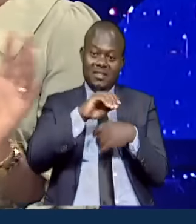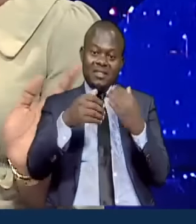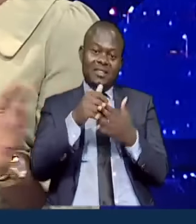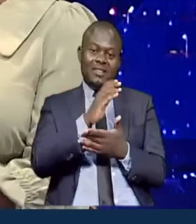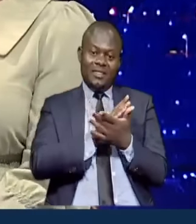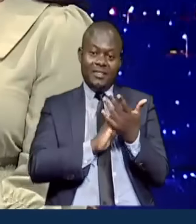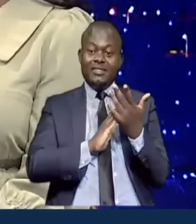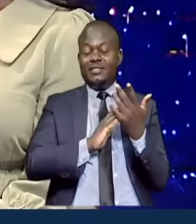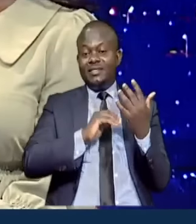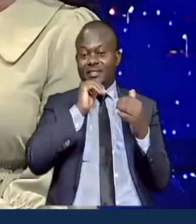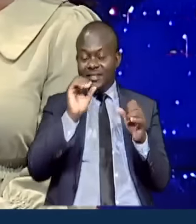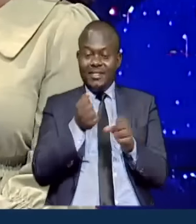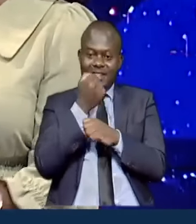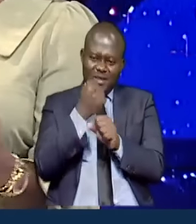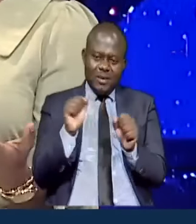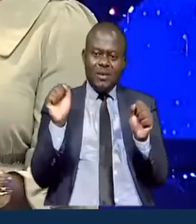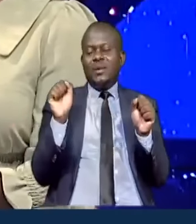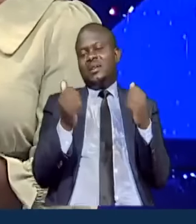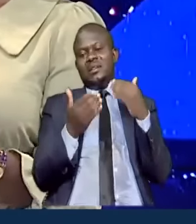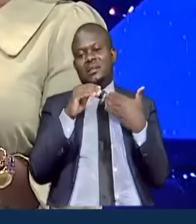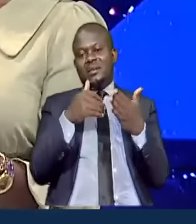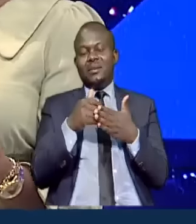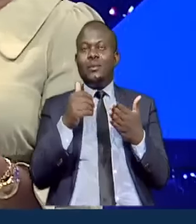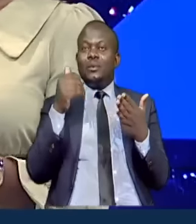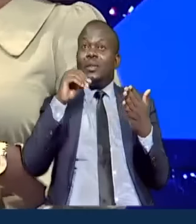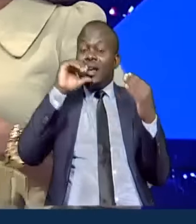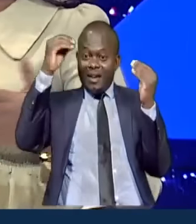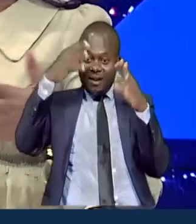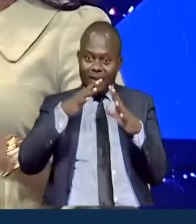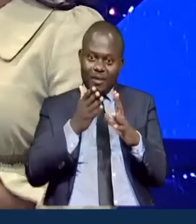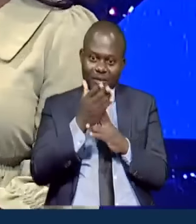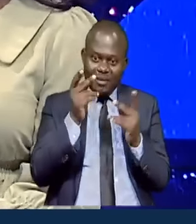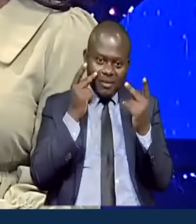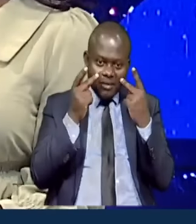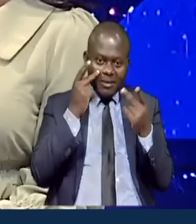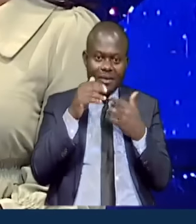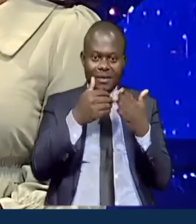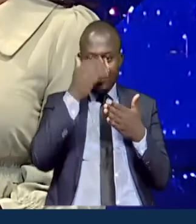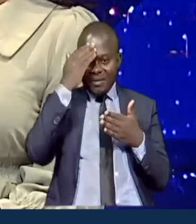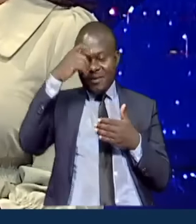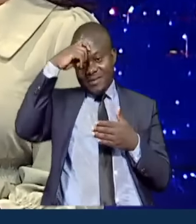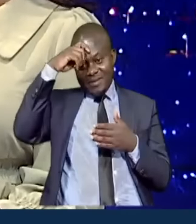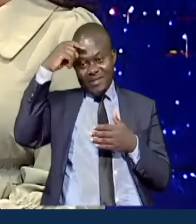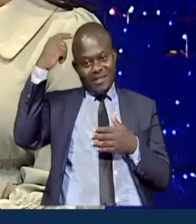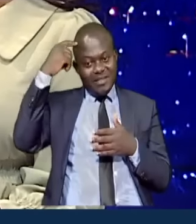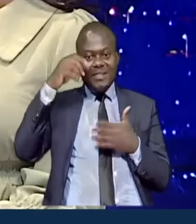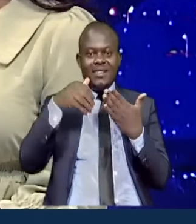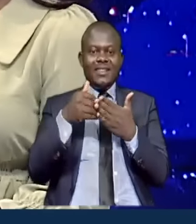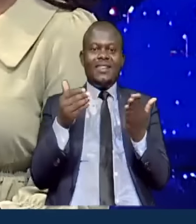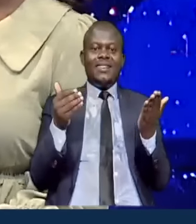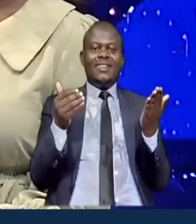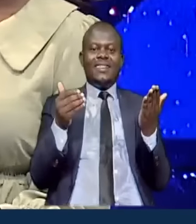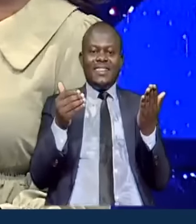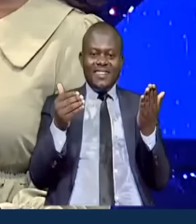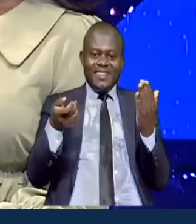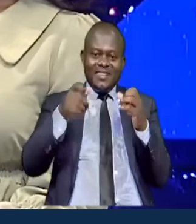wenda ndengakamere kidashoboka cyangwa nko kuba invisible kuba waca ahantu hatagira umuntu kubera ko mfite ubwenge buke bafite ukuntu banyandikira